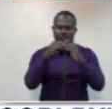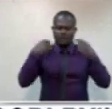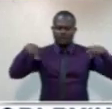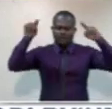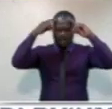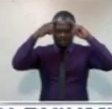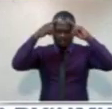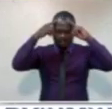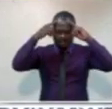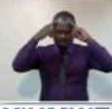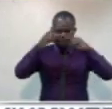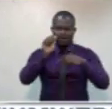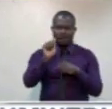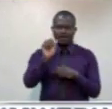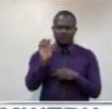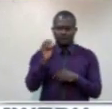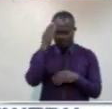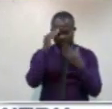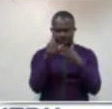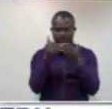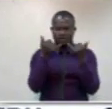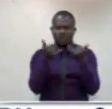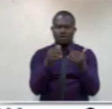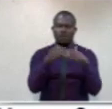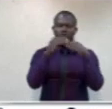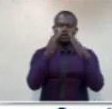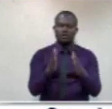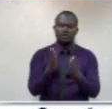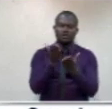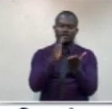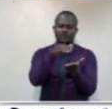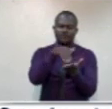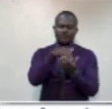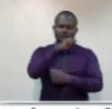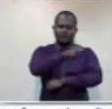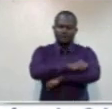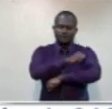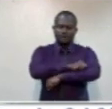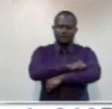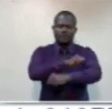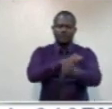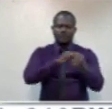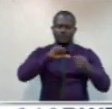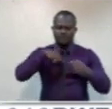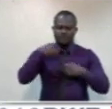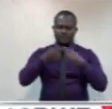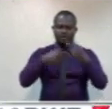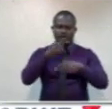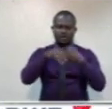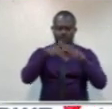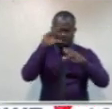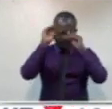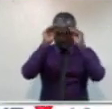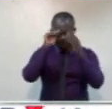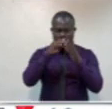kaminuza A0 kuko ubu ubuyobozi bw'iki kigo cy'ishuri bwabangiye gukomeza